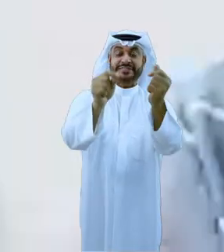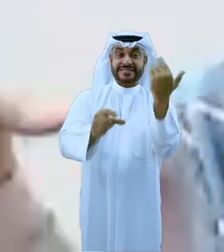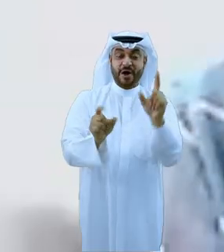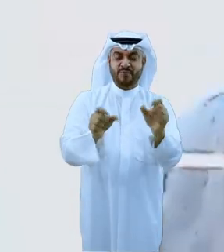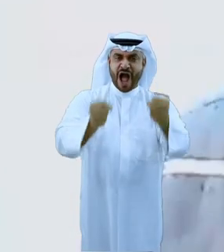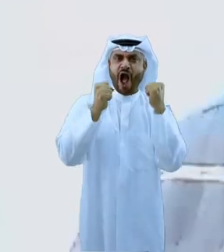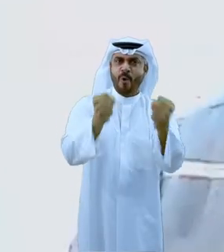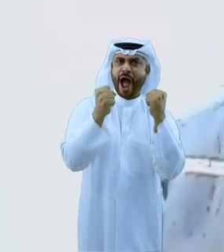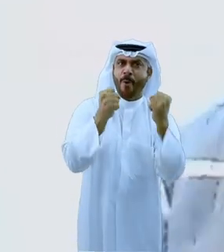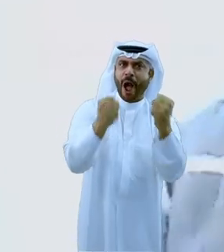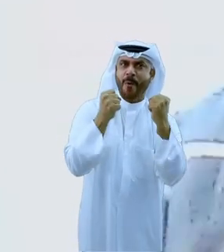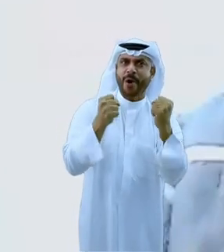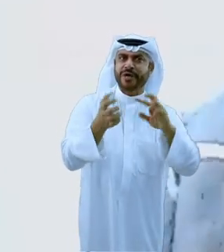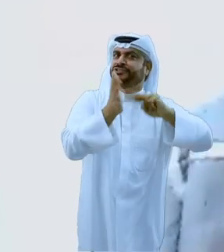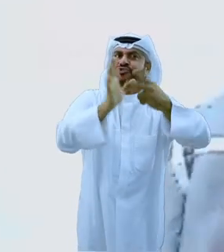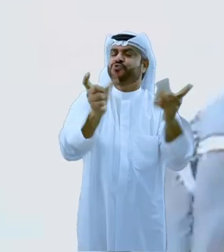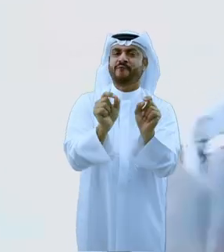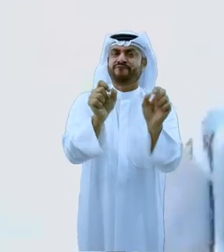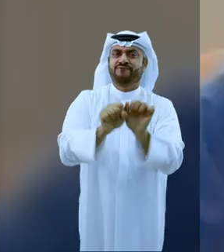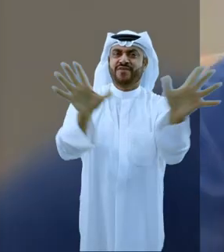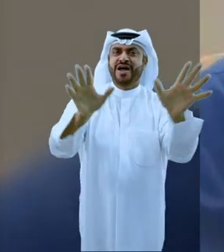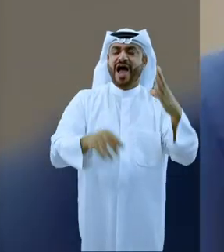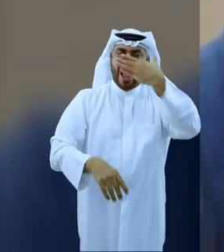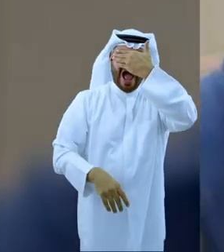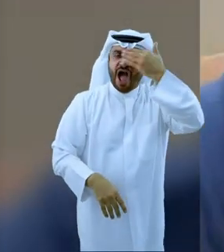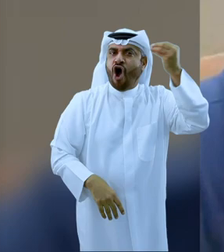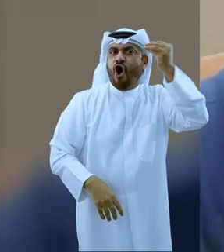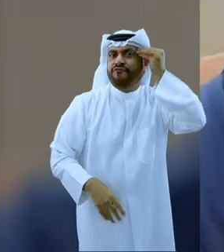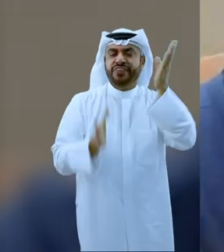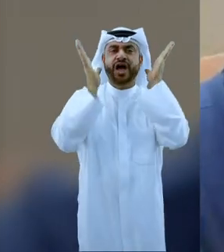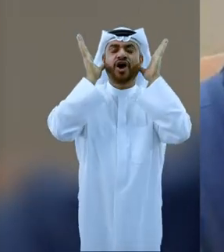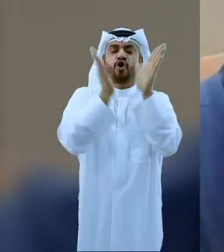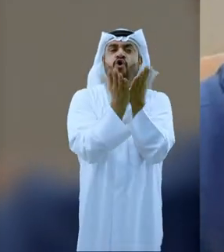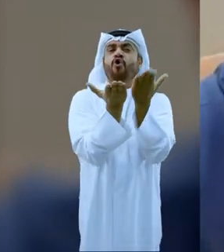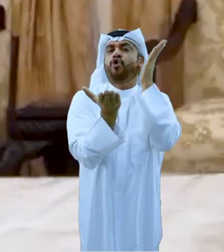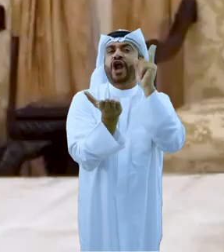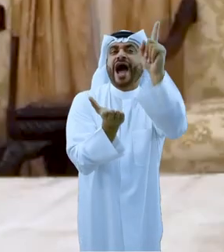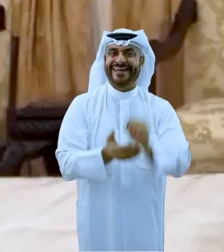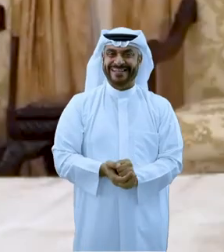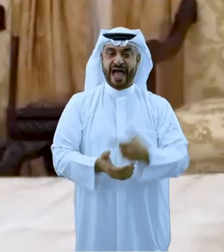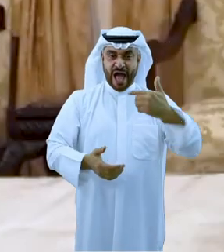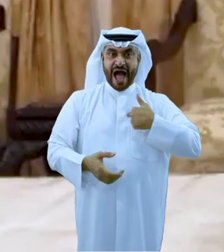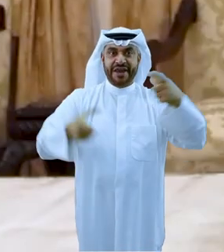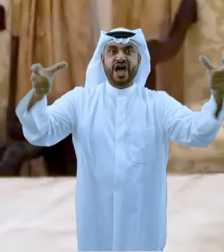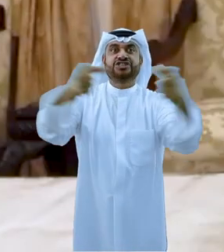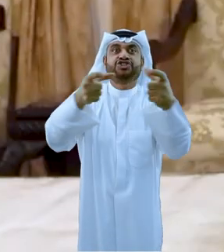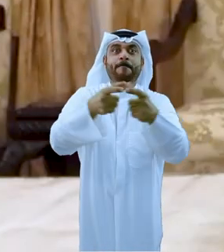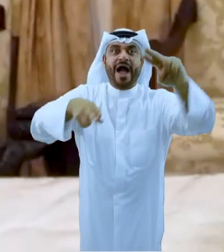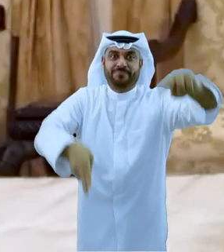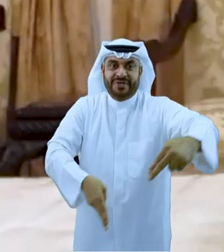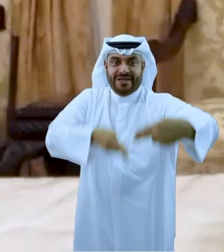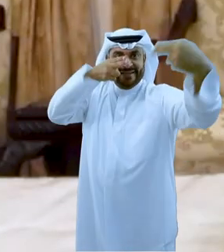سويته بالكورونا قوي قوي قوي كلش أحفظ قوان. أنا أحضر